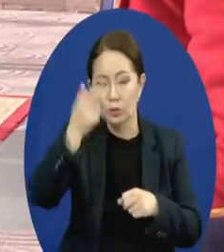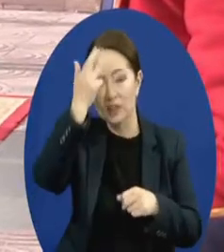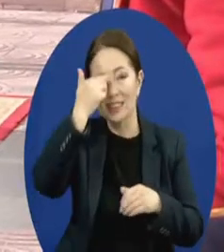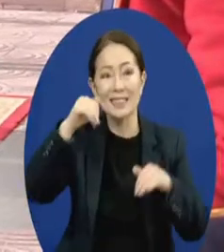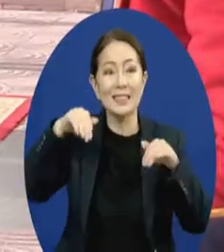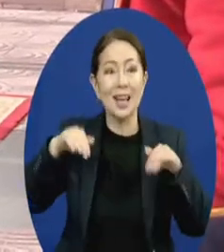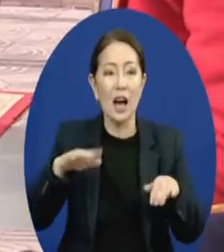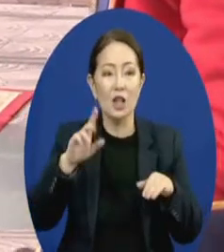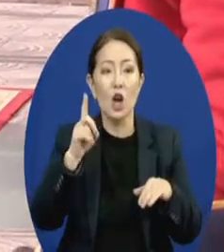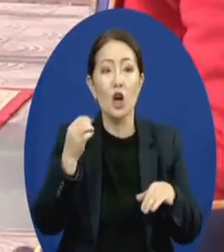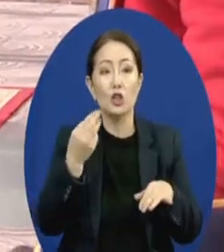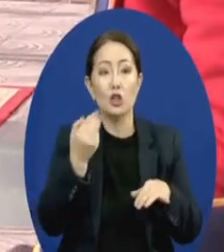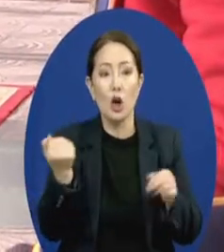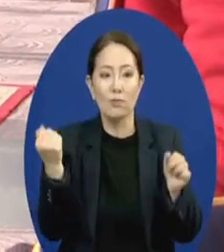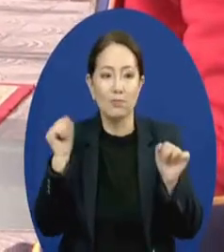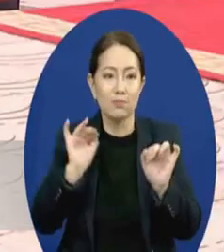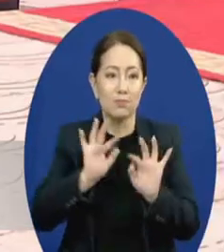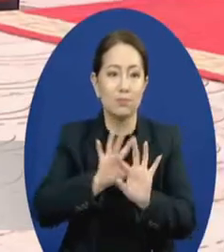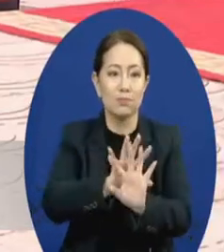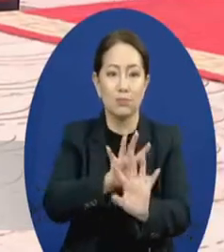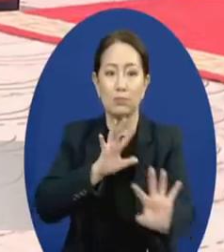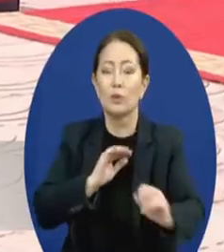Чингис хааны хөшөөнд хүндэтгэл үзүүллээ.